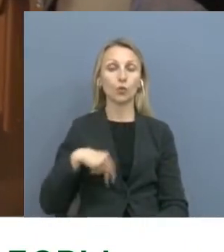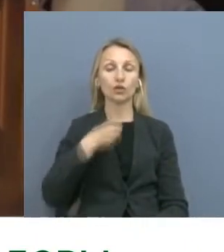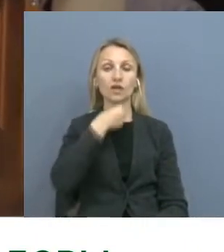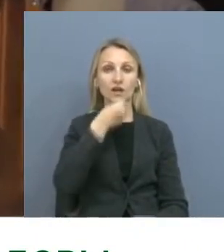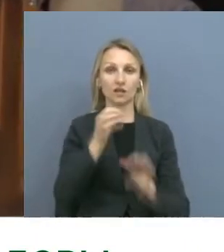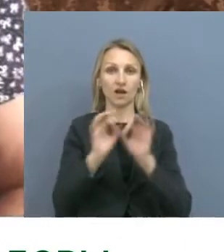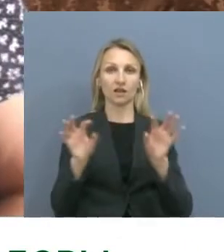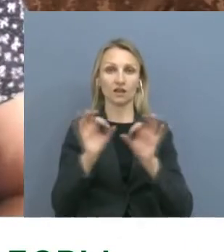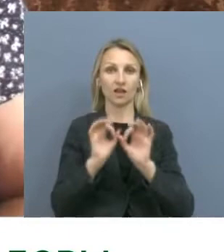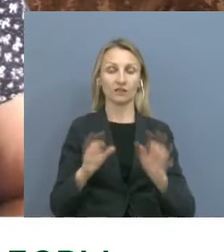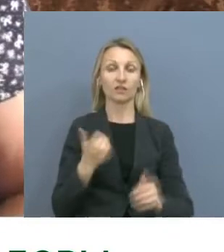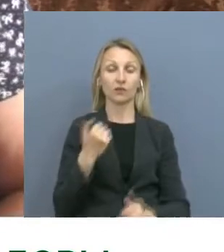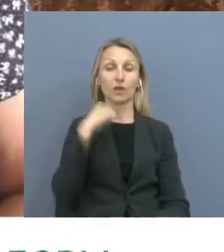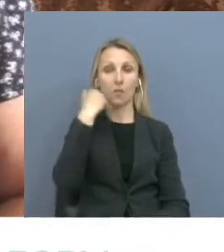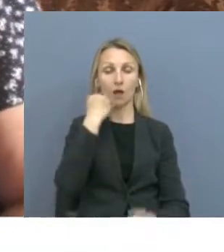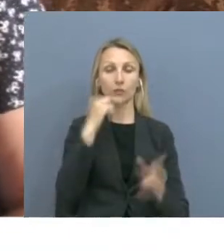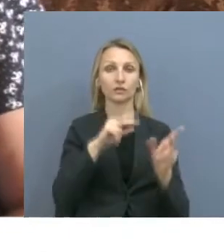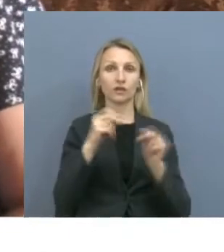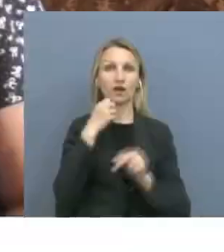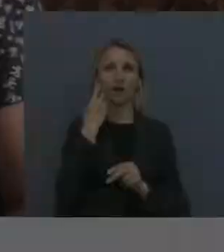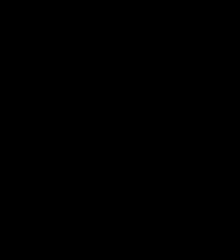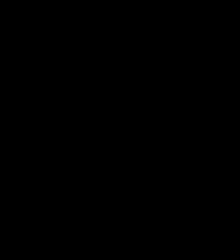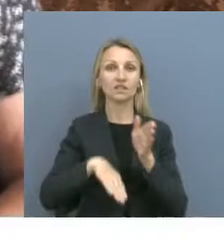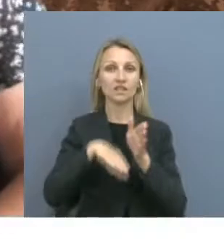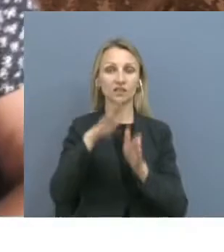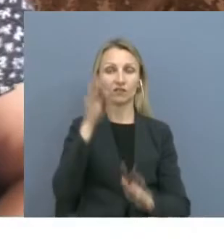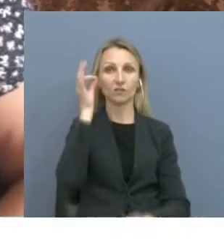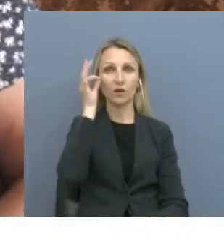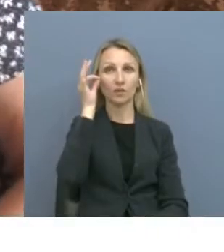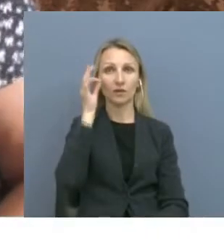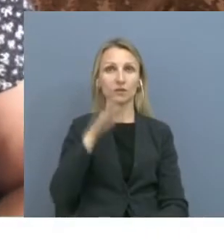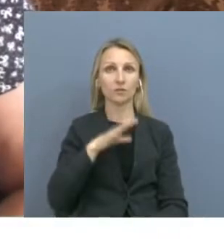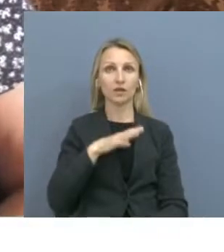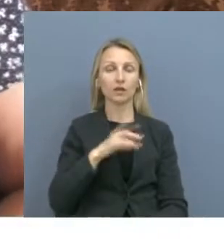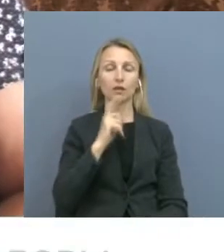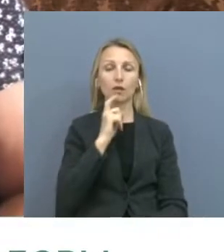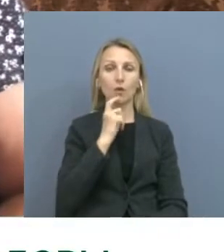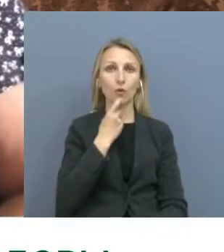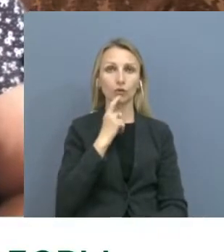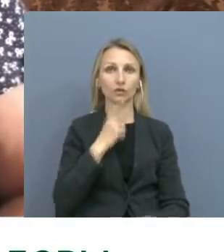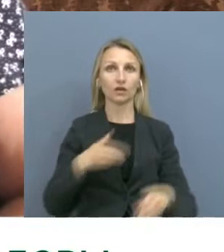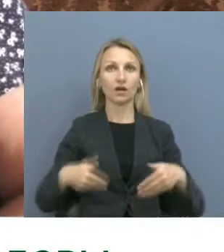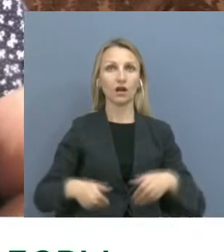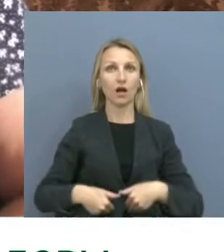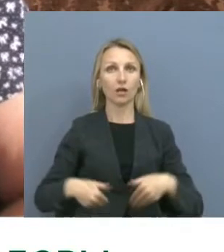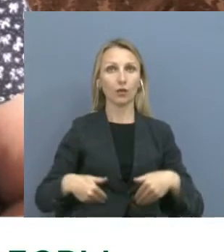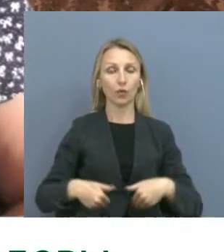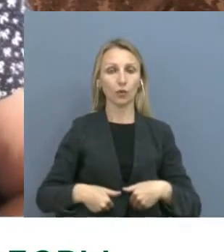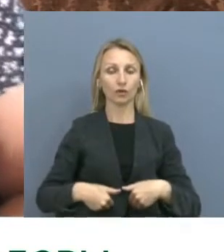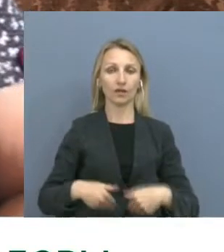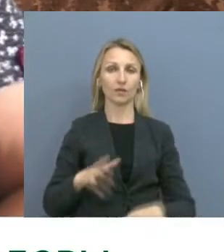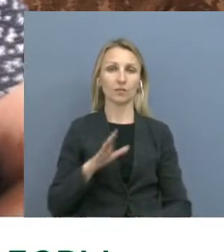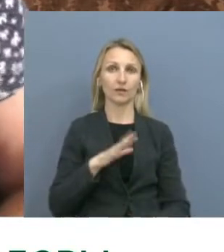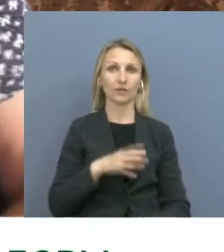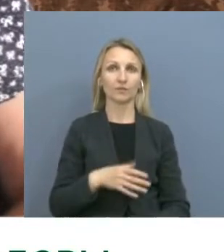бабушка. Она как детство вспоминает. У них детство, конечно, было очень сложное, голодное. Помогали, и в то время она еще в